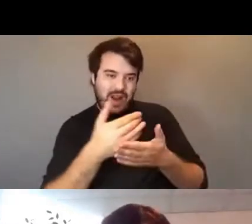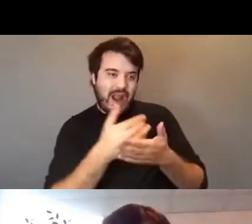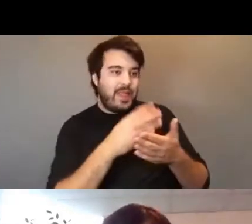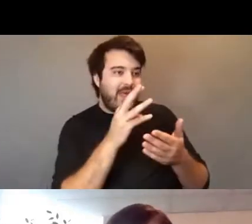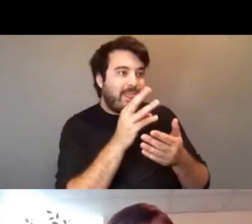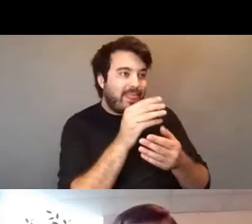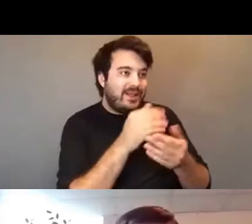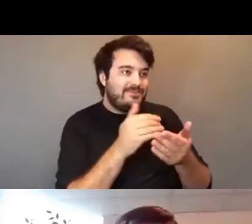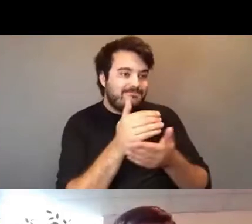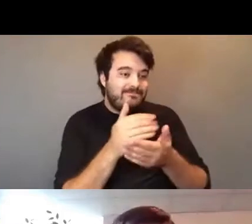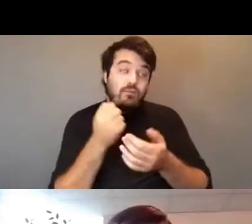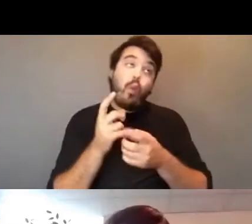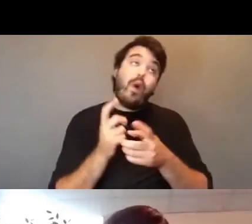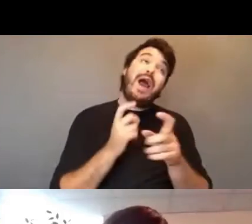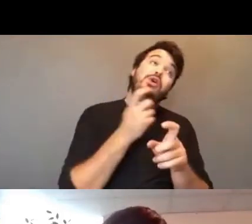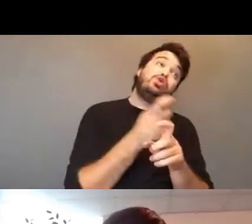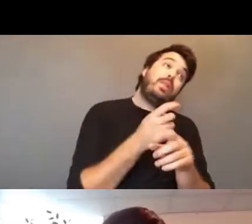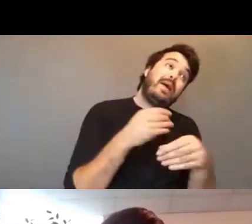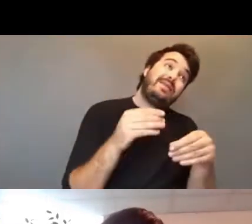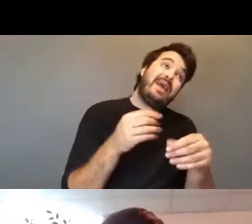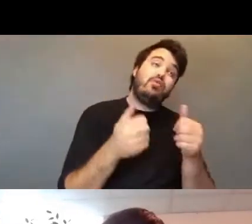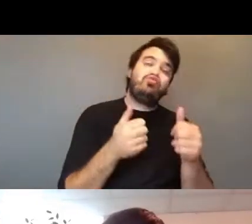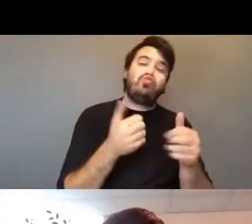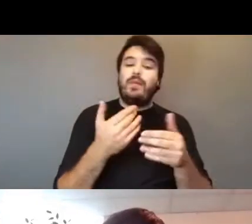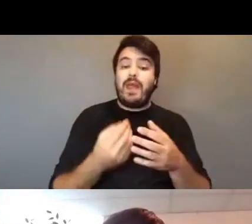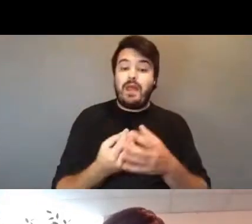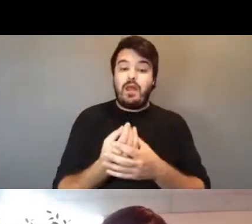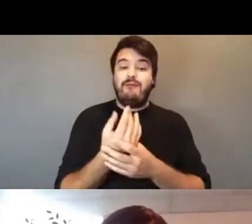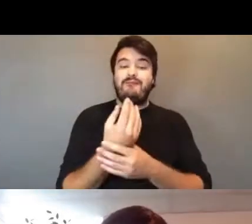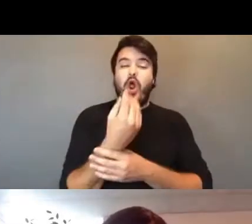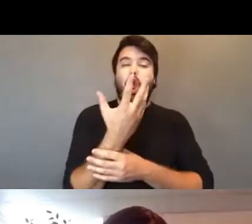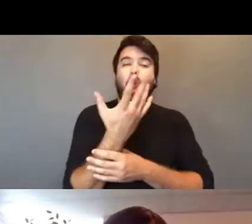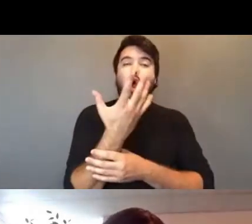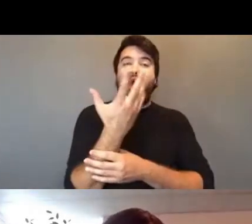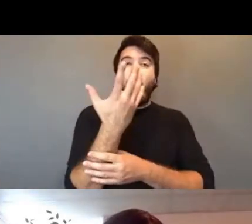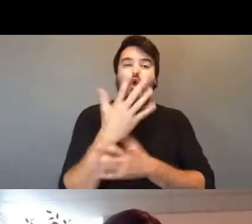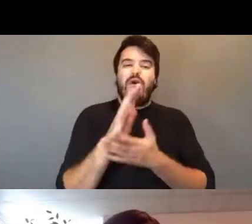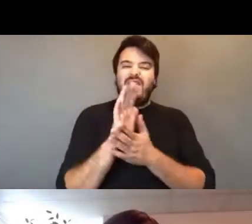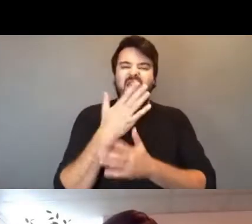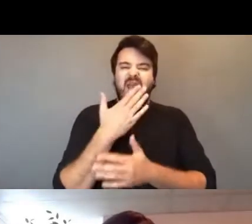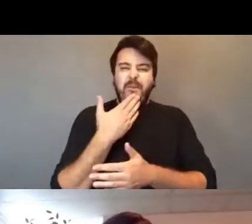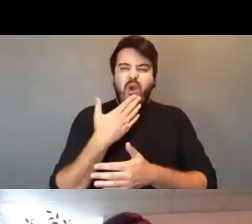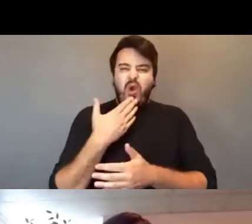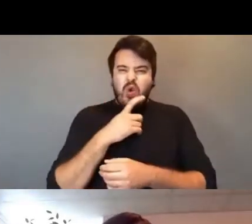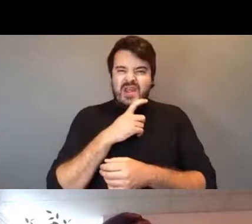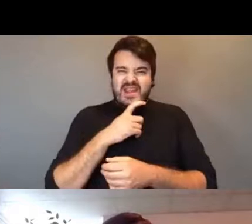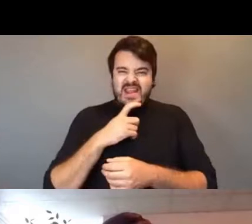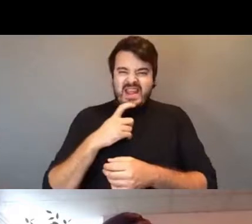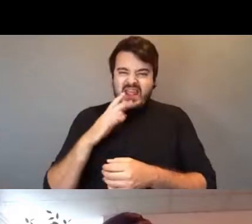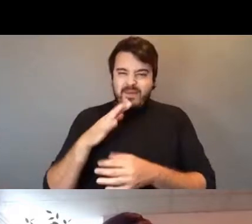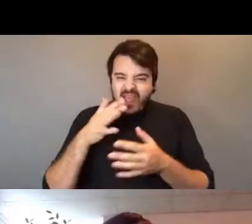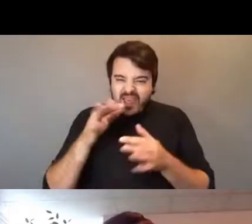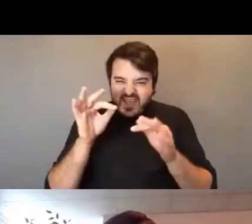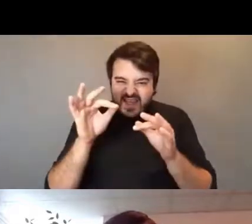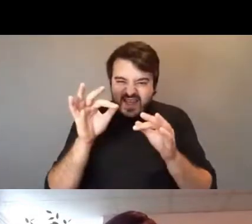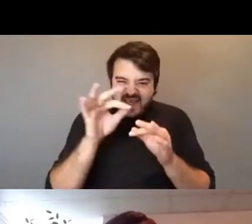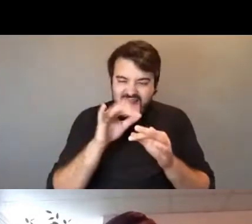en achetez en magasin, soit vous attendez que la fleur devienne brune et sec, et puis ensuite, vous